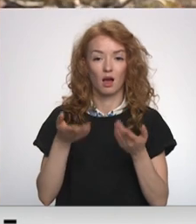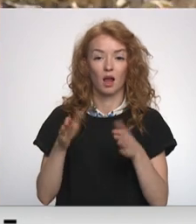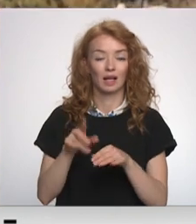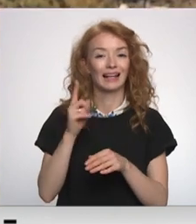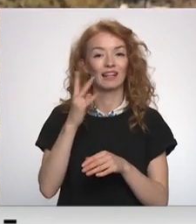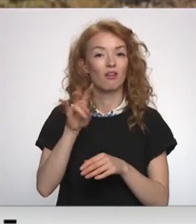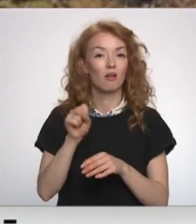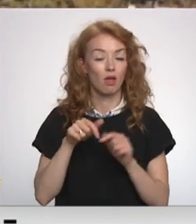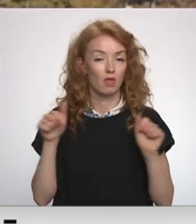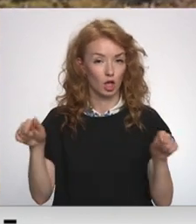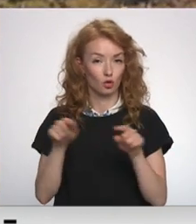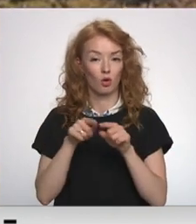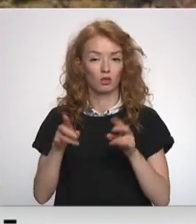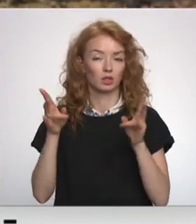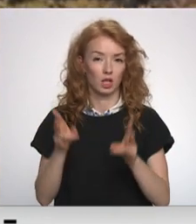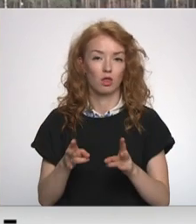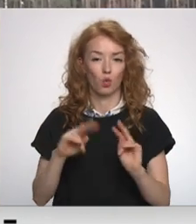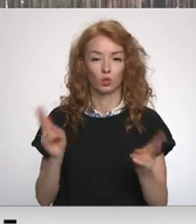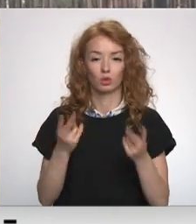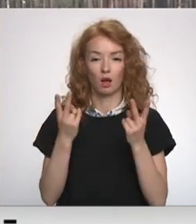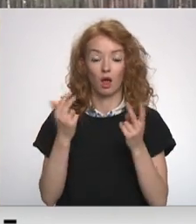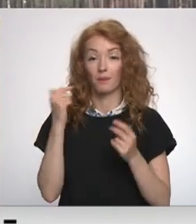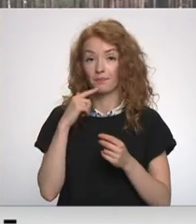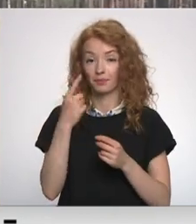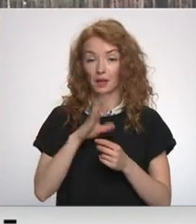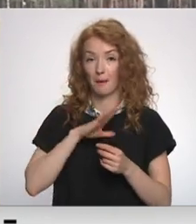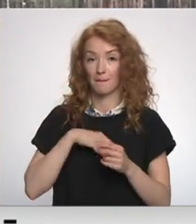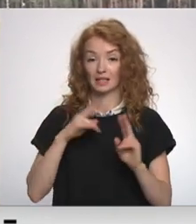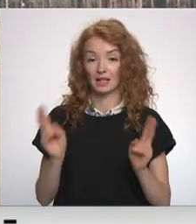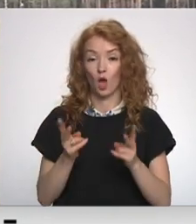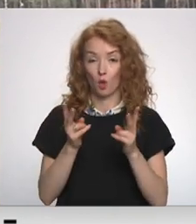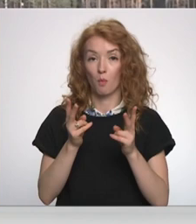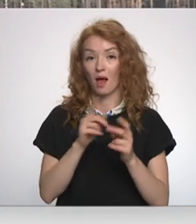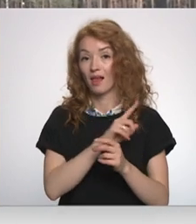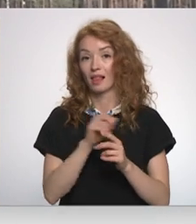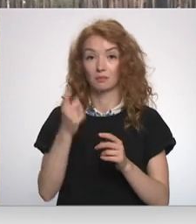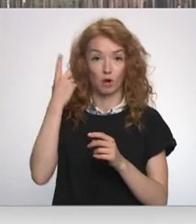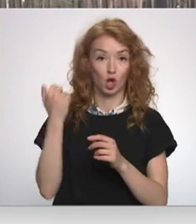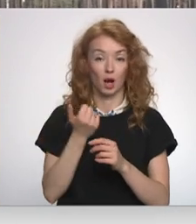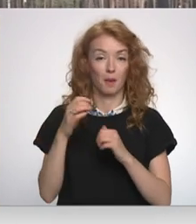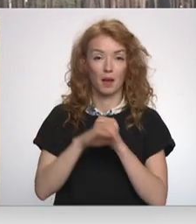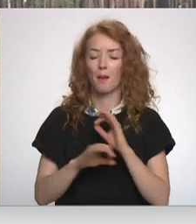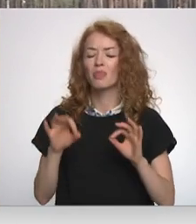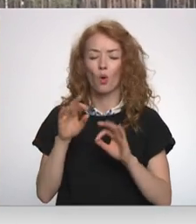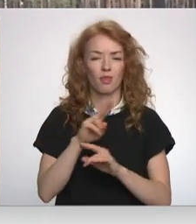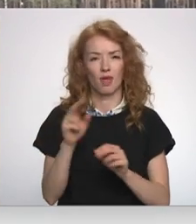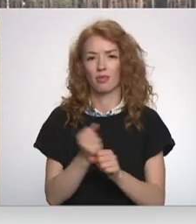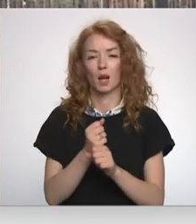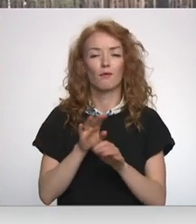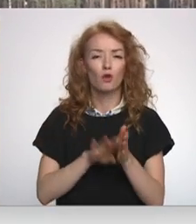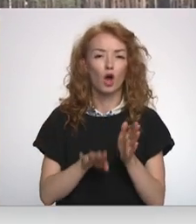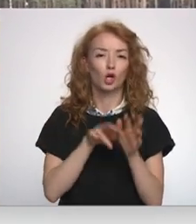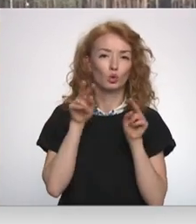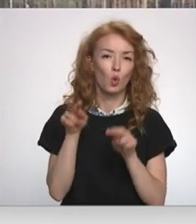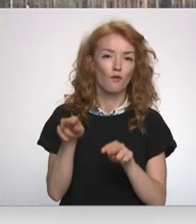hektāri teritorijas, kas cieta ugunsgrēkā. Pēc deguma pagājušajā gadā līdz gada beigām mēs neko nedarījām. Mēs veicām novērojumu,